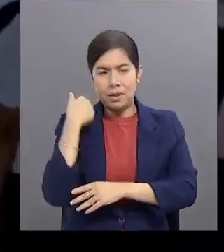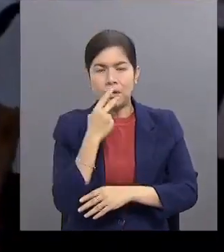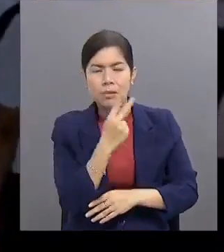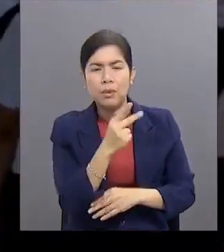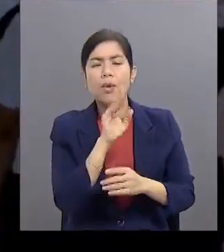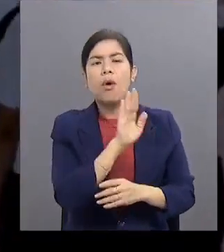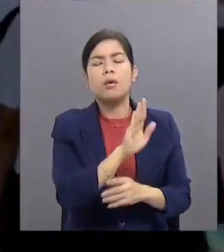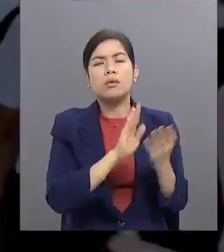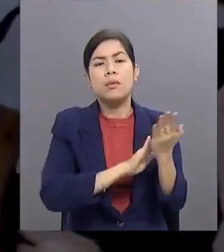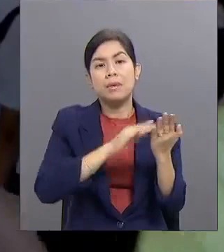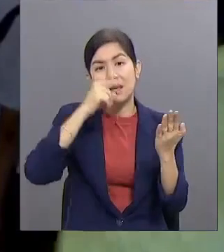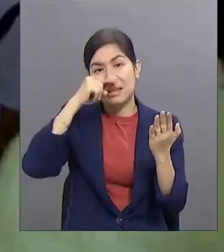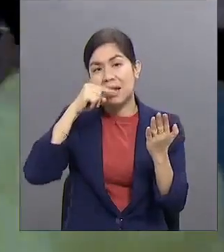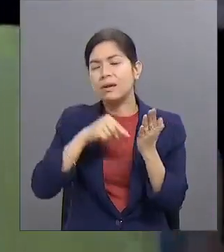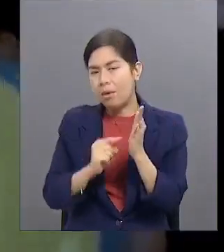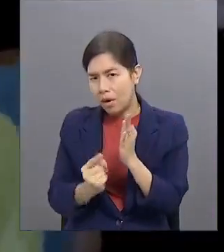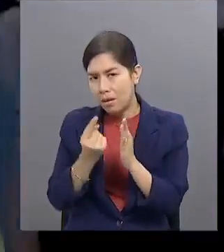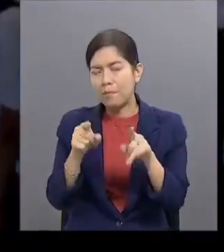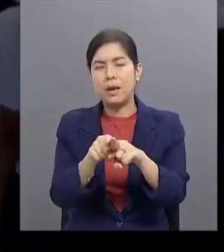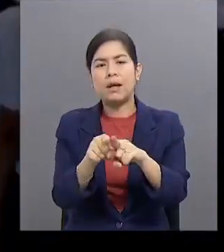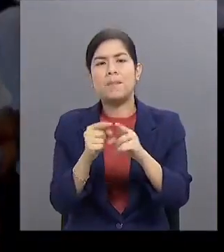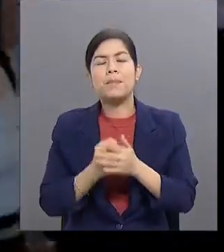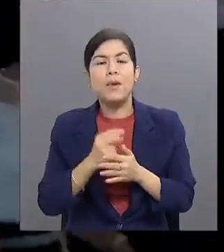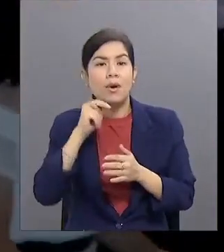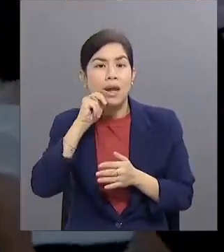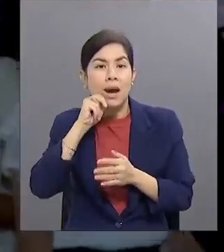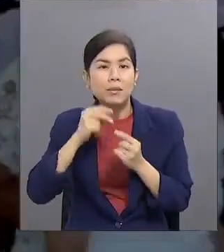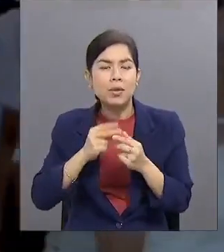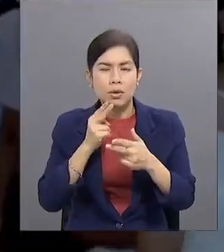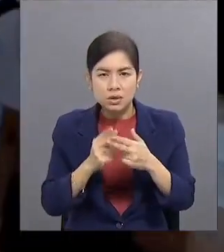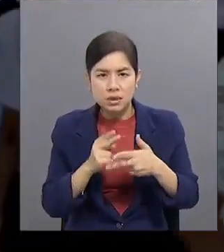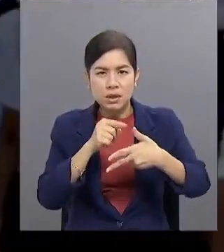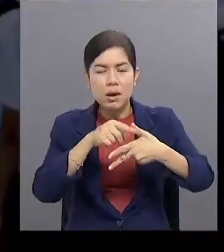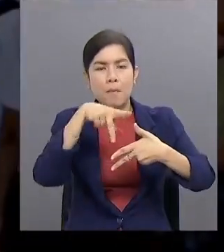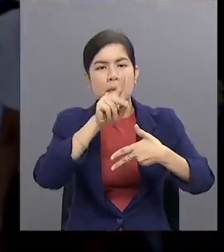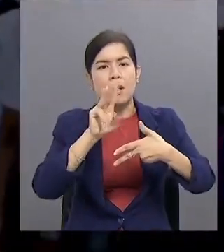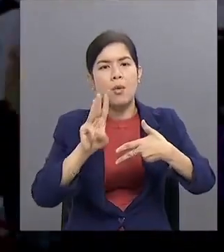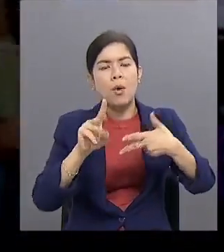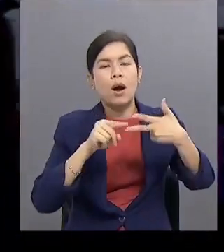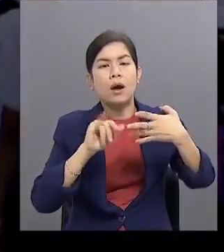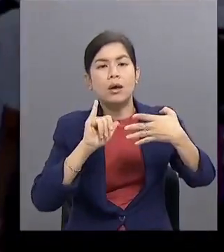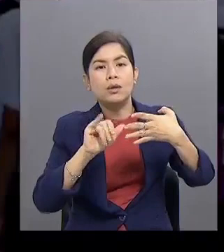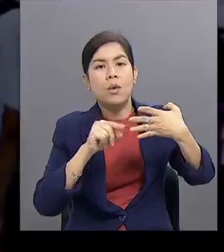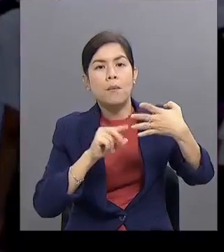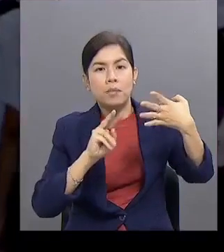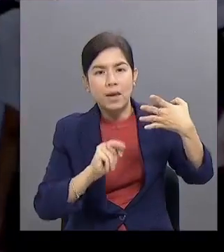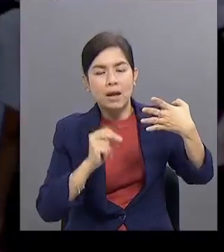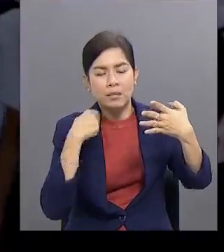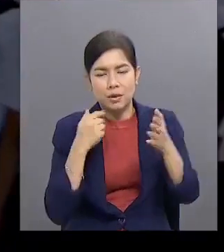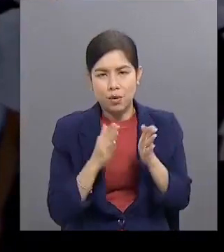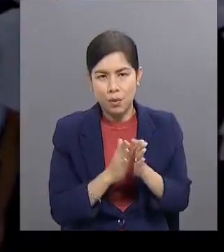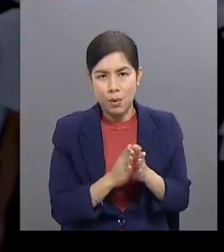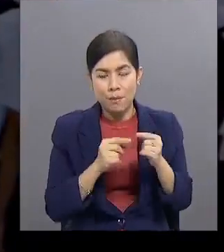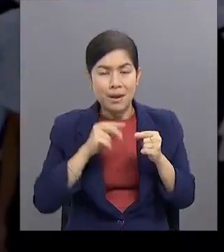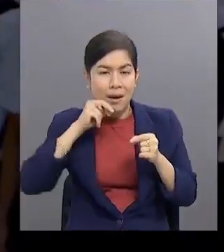ทยนะครับเกิดขึ้นจากลุ่มน้ำปิงวังยมน่านรวมมาเป็นแม่น้ำเจ้าพระยาลุ่มน้ำต่างวัฒนธรรมต่างๆเนี่ยช